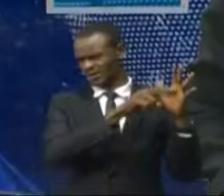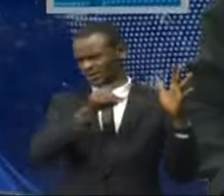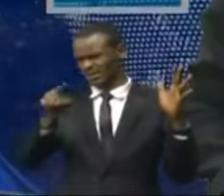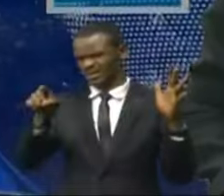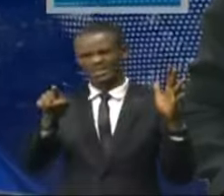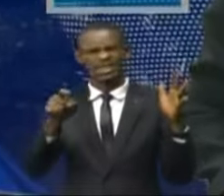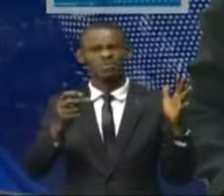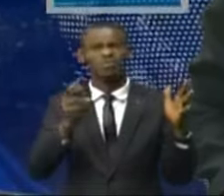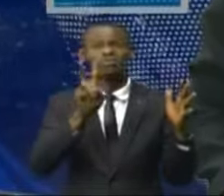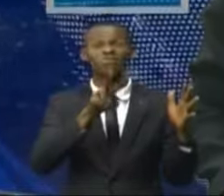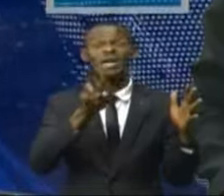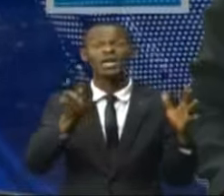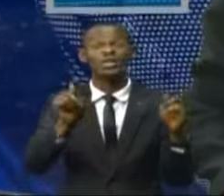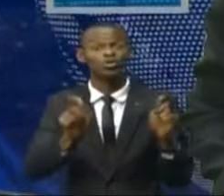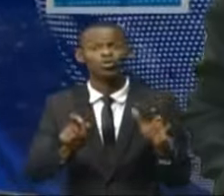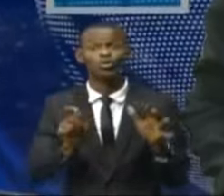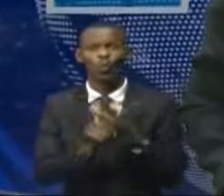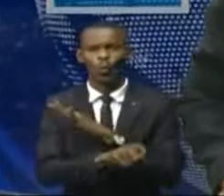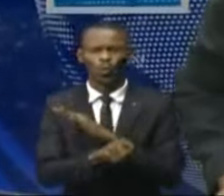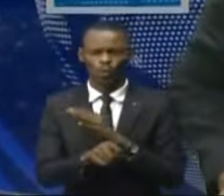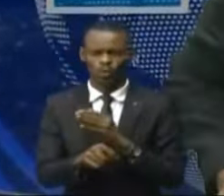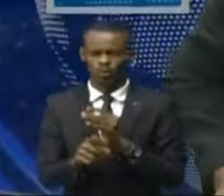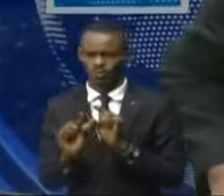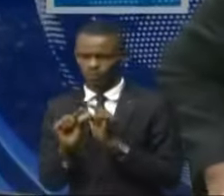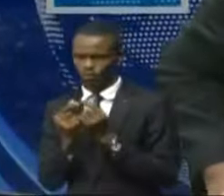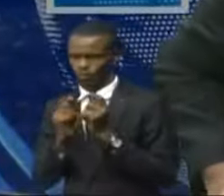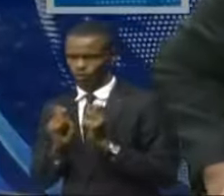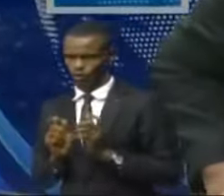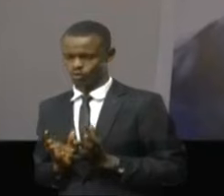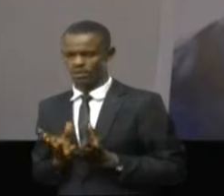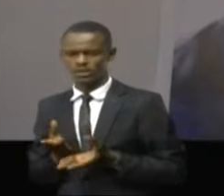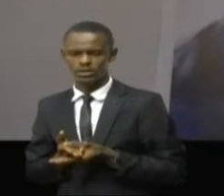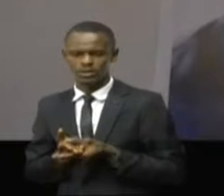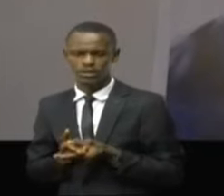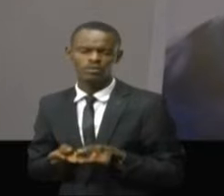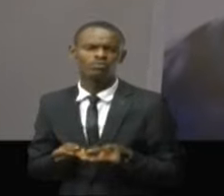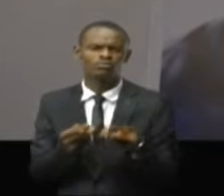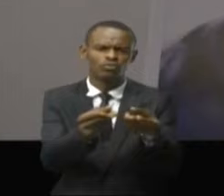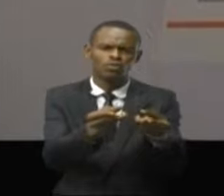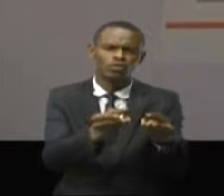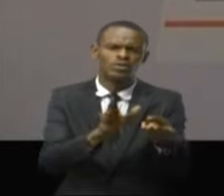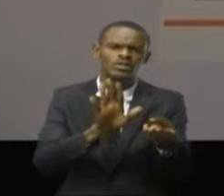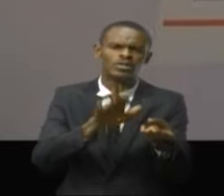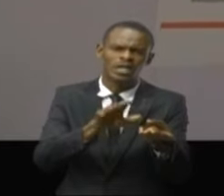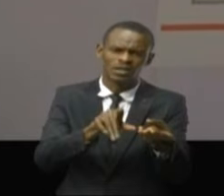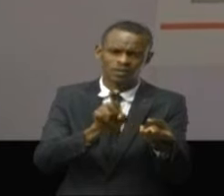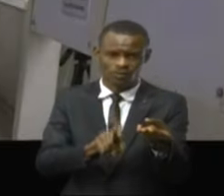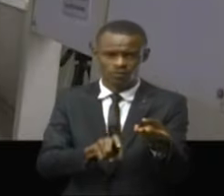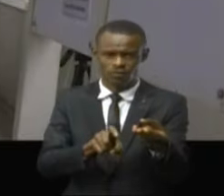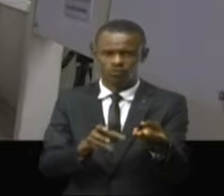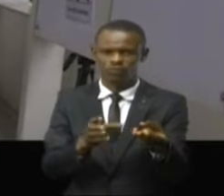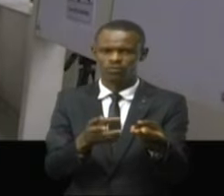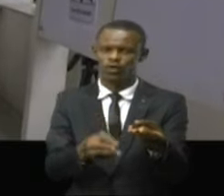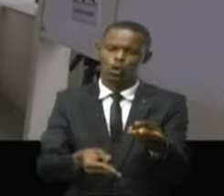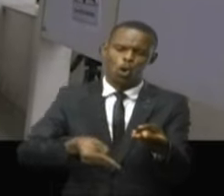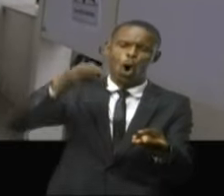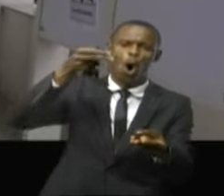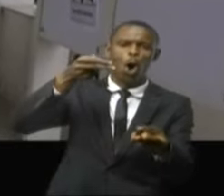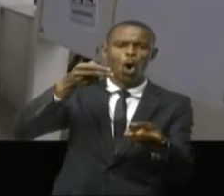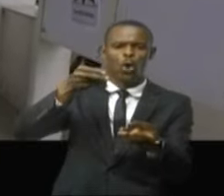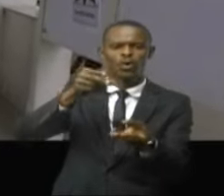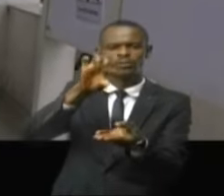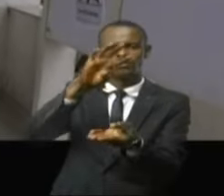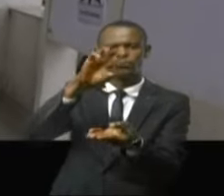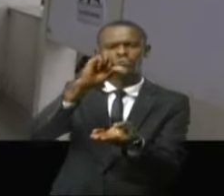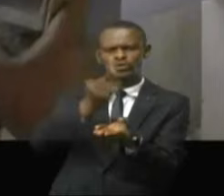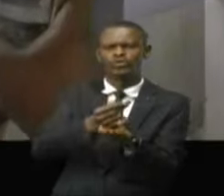martyrs de la liberté de la presse. Explication Gaëtan Magalano. Ces photos représentent 22 journalistes assassinés dans